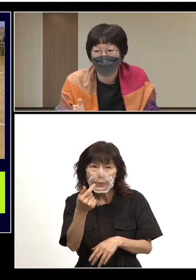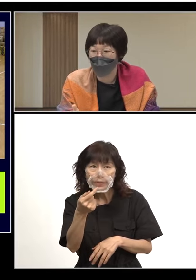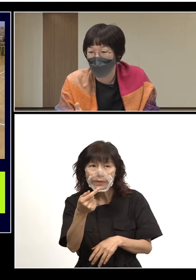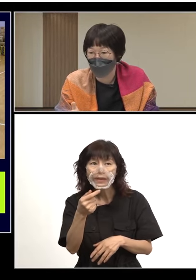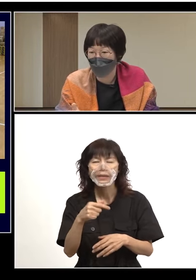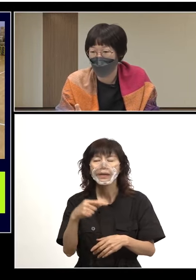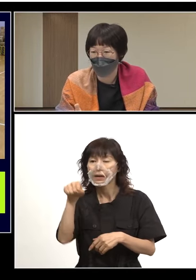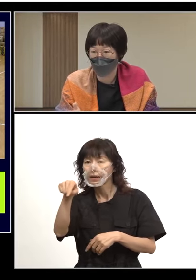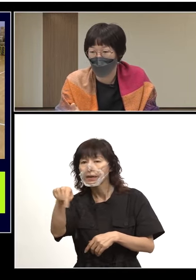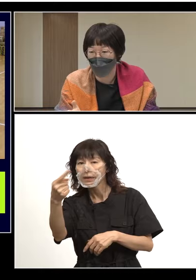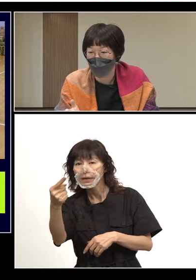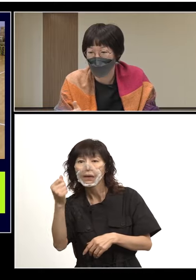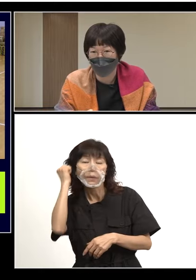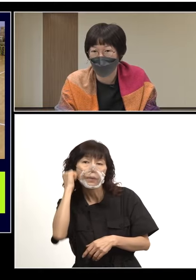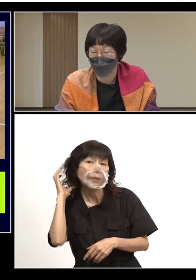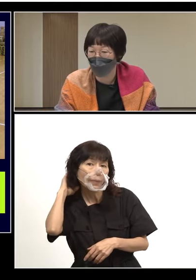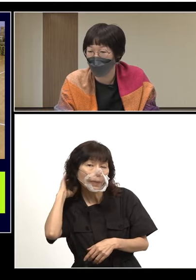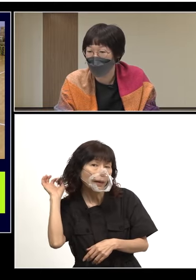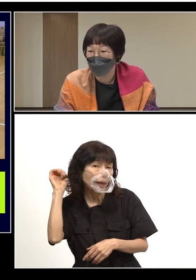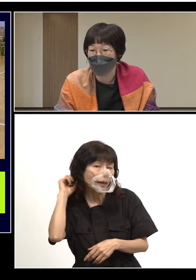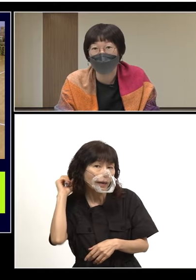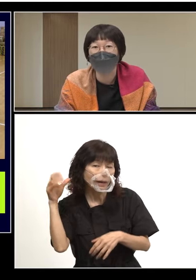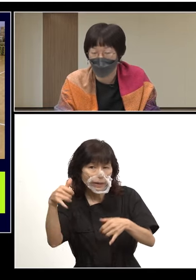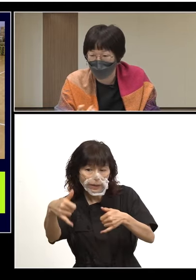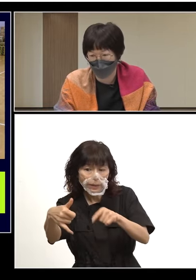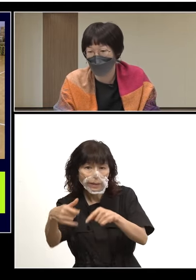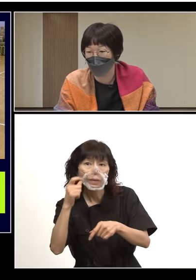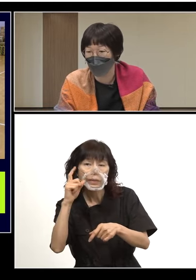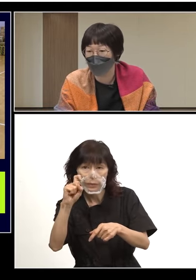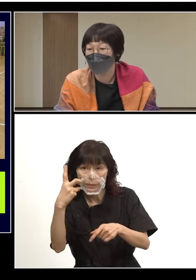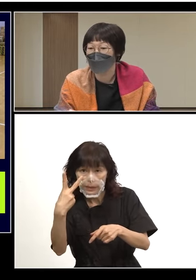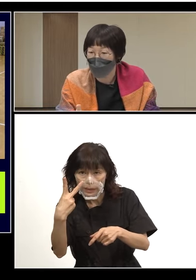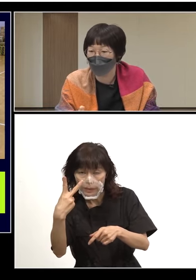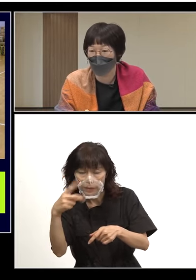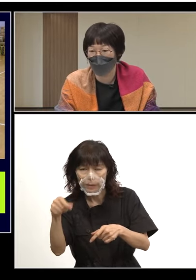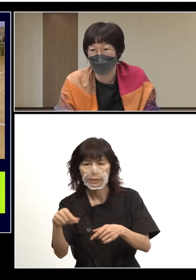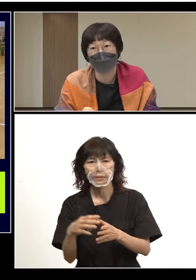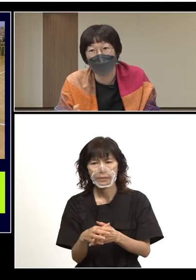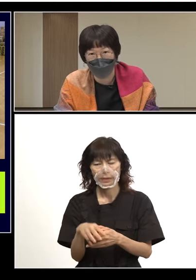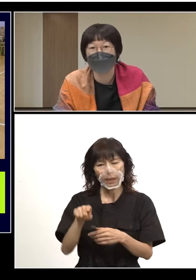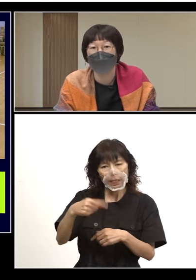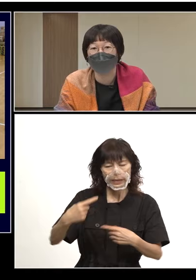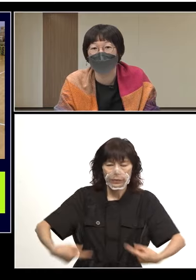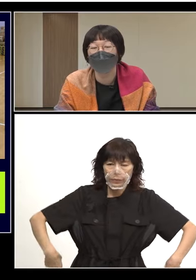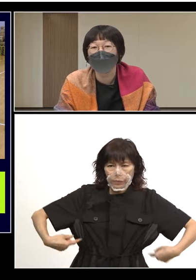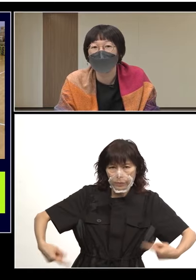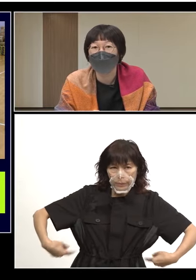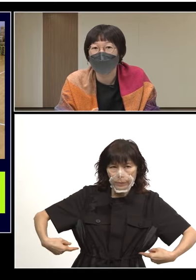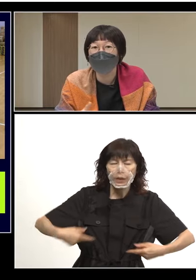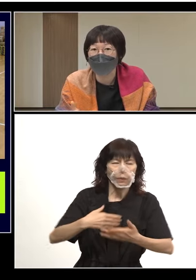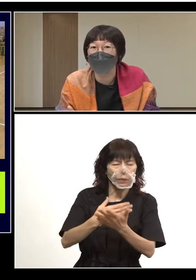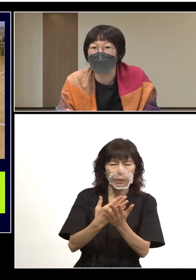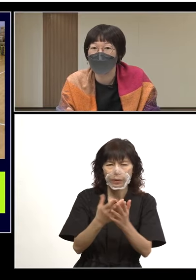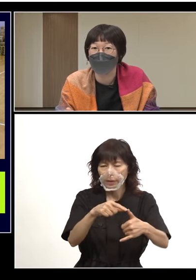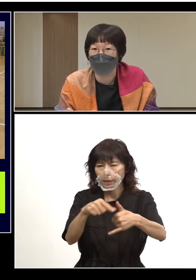但後面呢有一位婆婆呢，白頭髮的婆婆呢，其實她已經92歲了。同場我們還有輪椅的朋友，我覺得